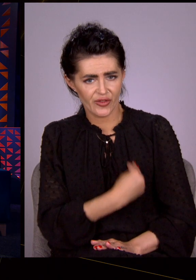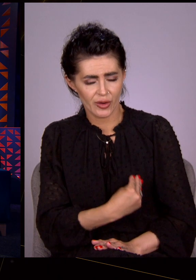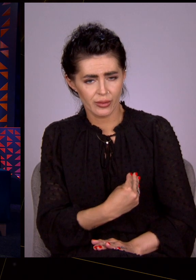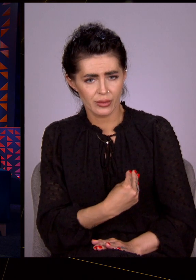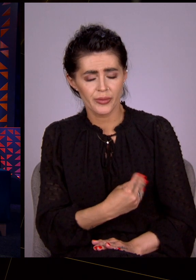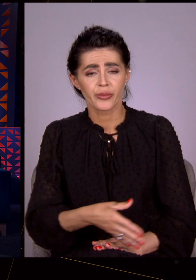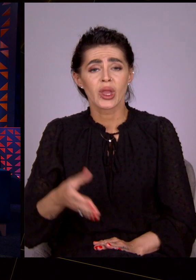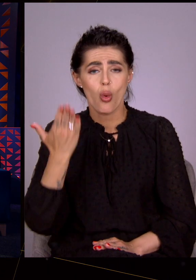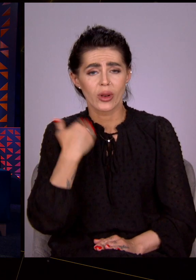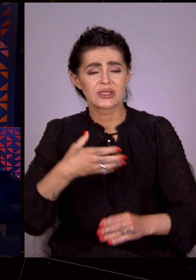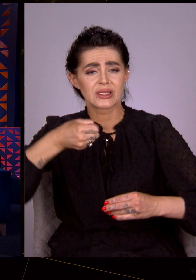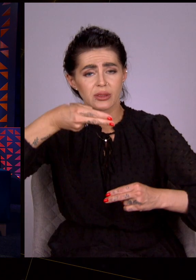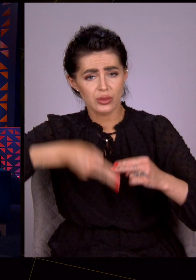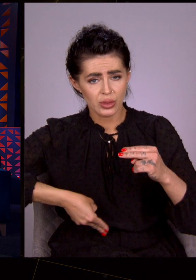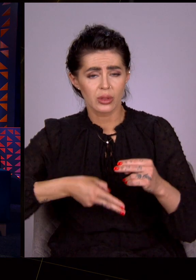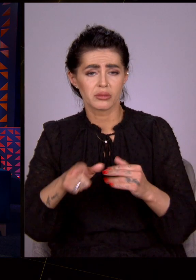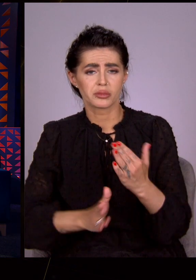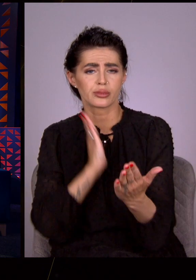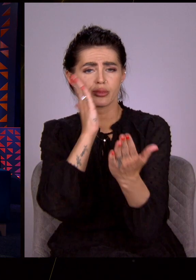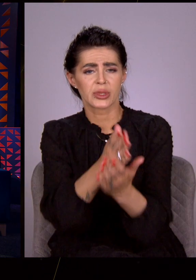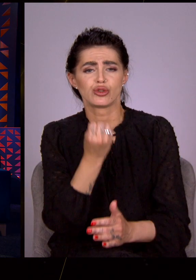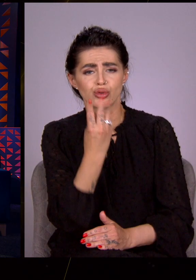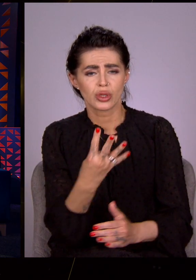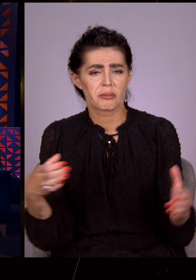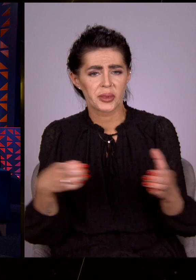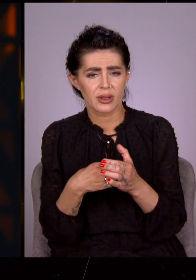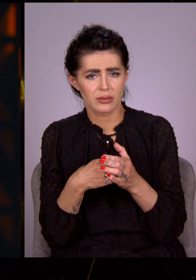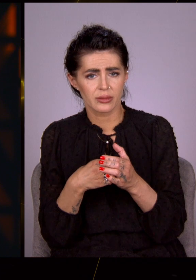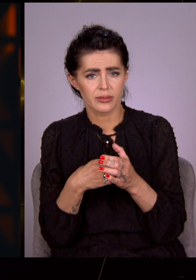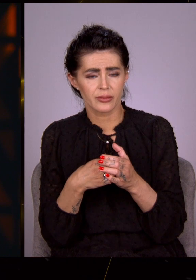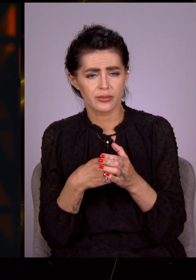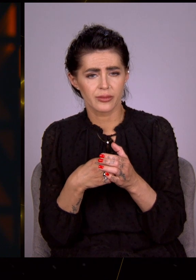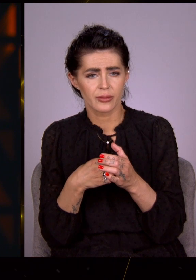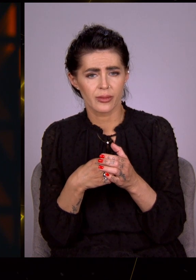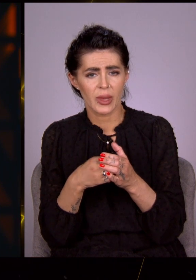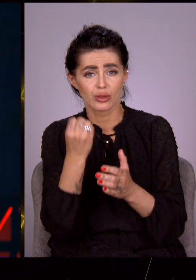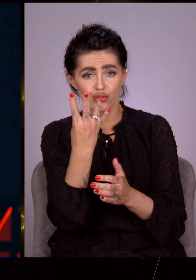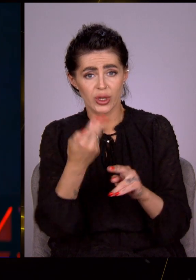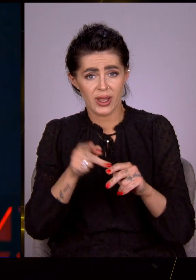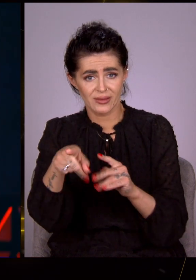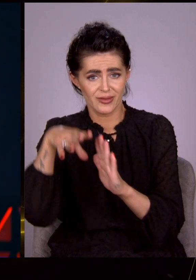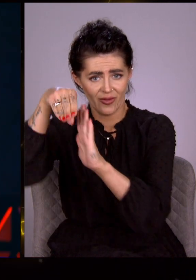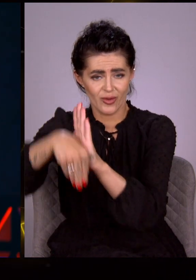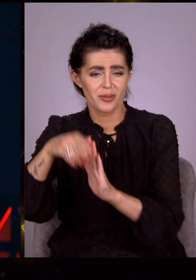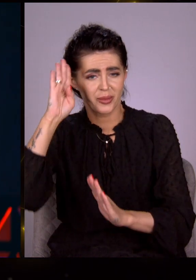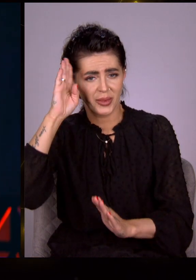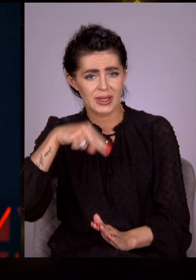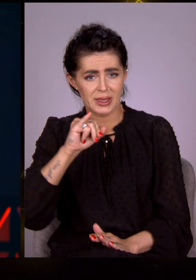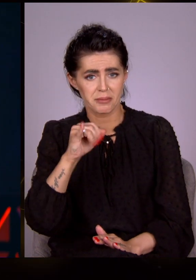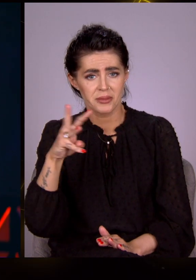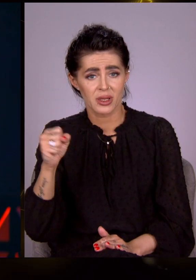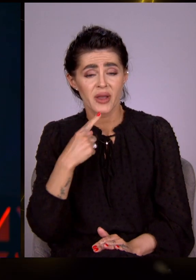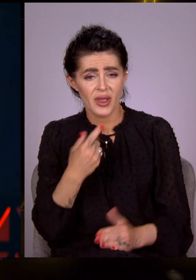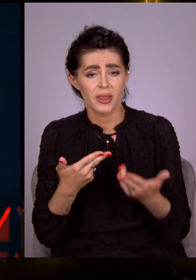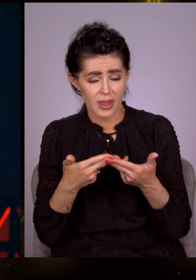Після закінчення він пішов в 14-ту бригаду. 14-ту – це там, де пан Дмитро? Так, да. То